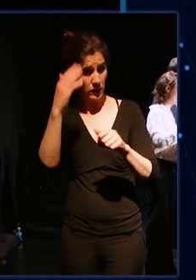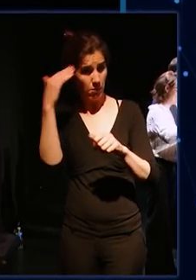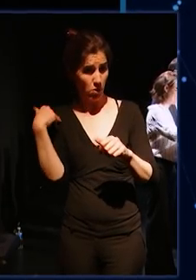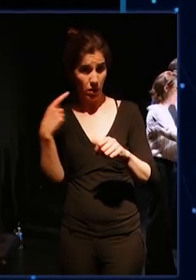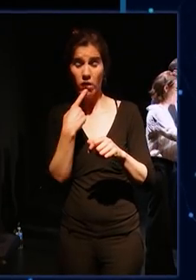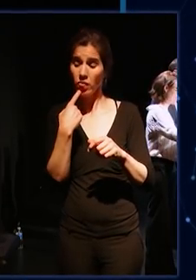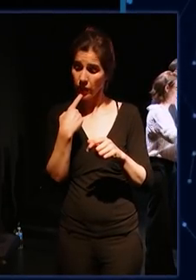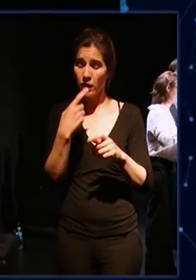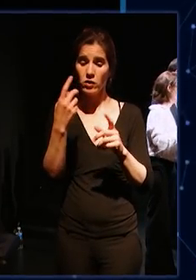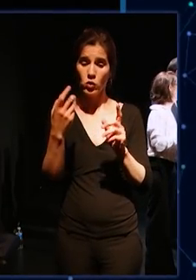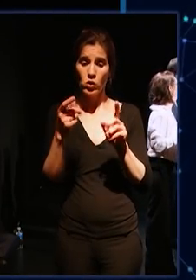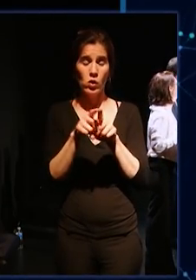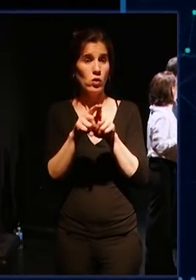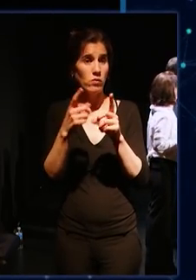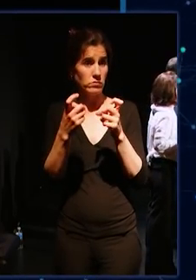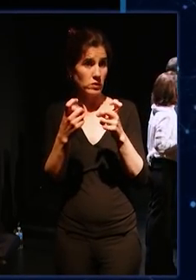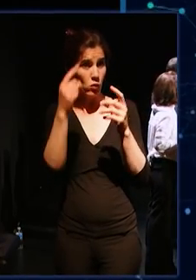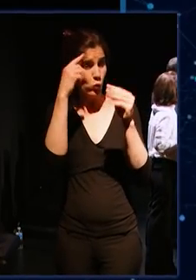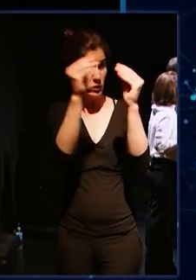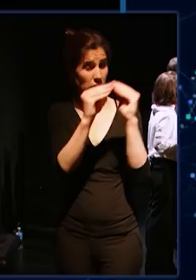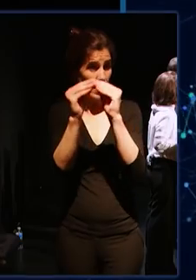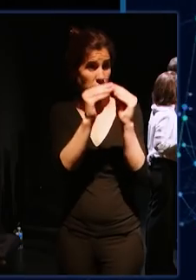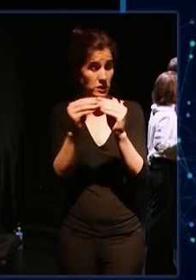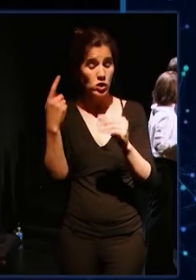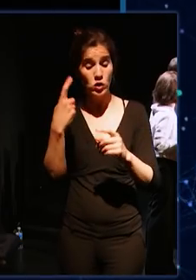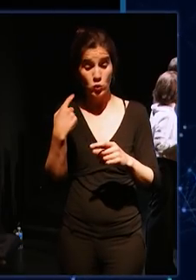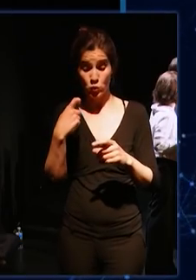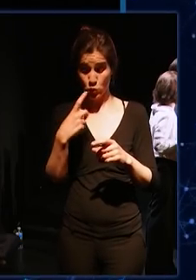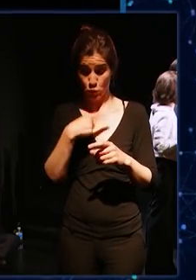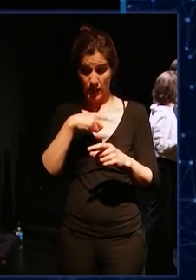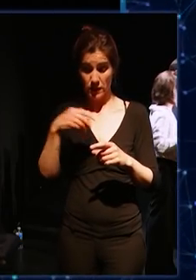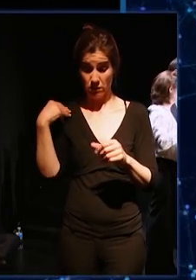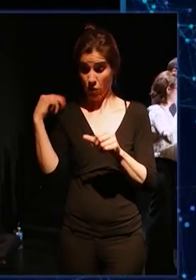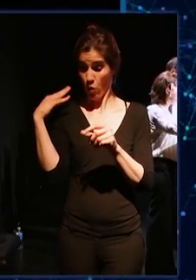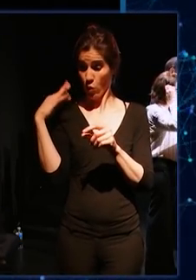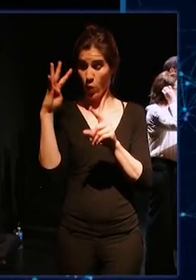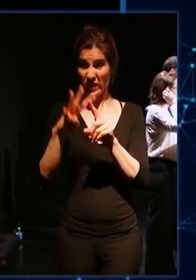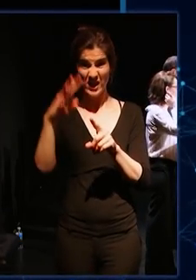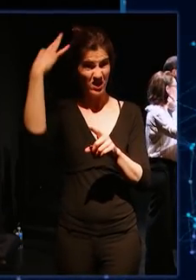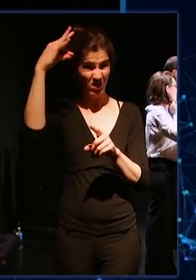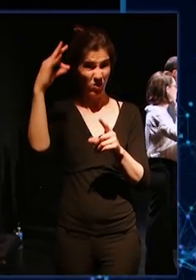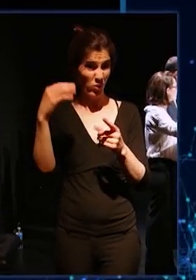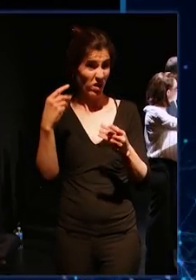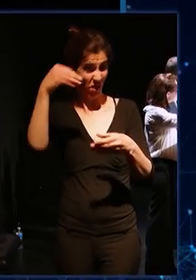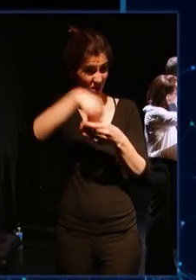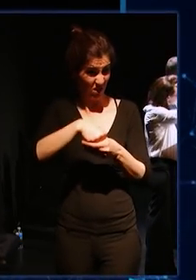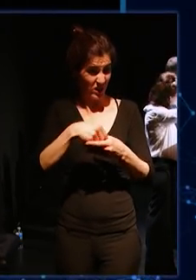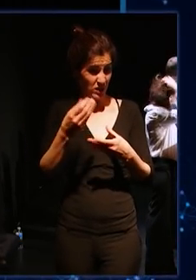Nosaltres només fa 4 anys que som a govern. I recordo que fa 4 anys